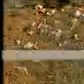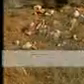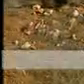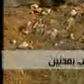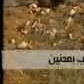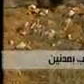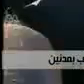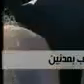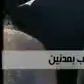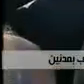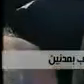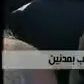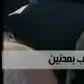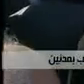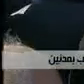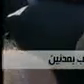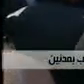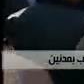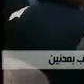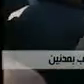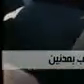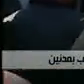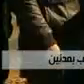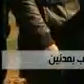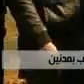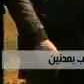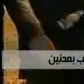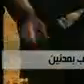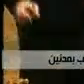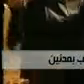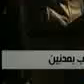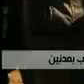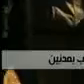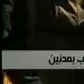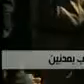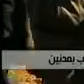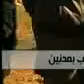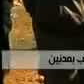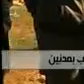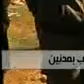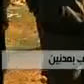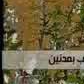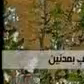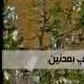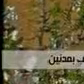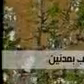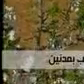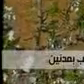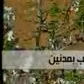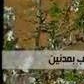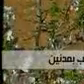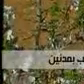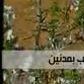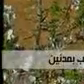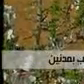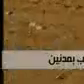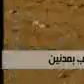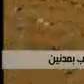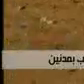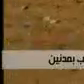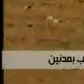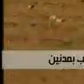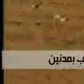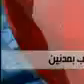وفد من وزارة التعليم العالي يطلع في مدنين على الأرض المخصصة لإنجاز مشروع كلية الطب في المدينة.